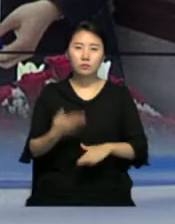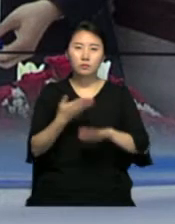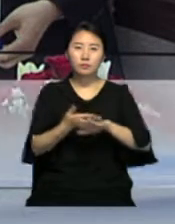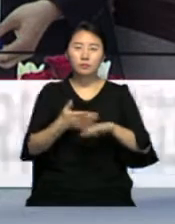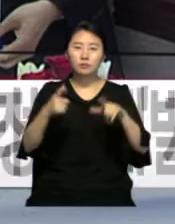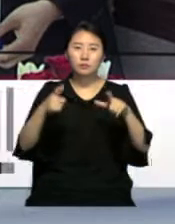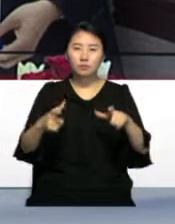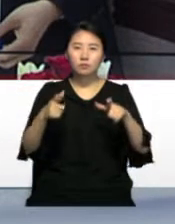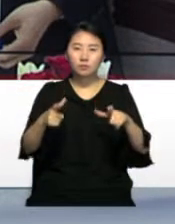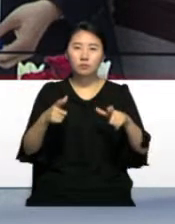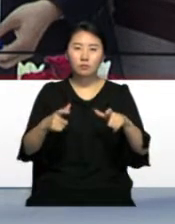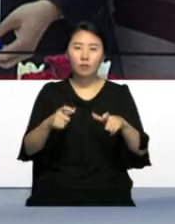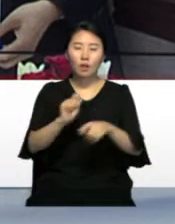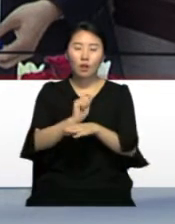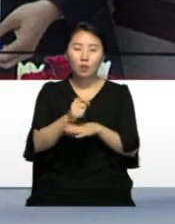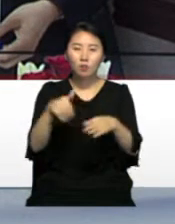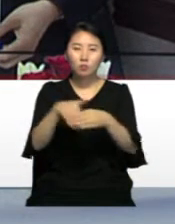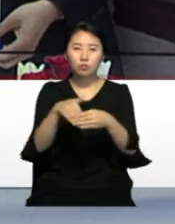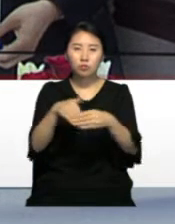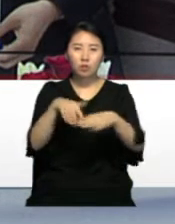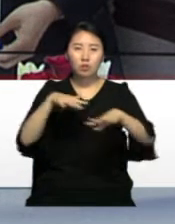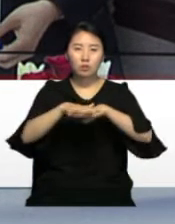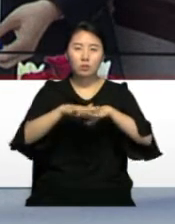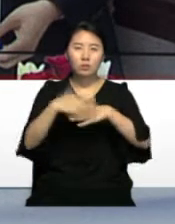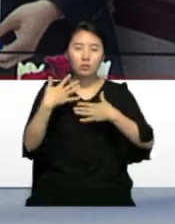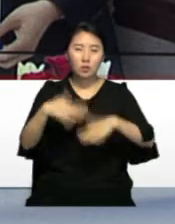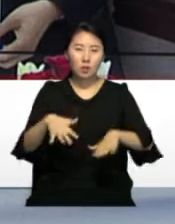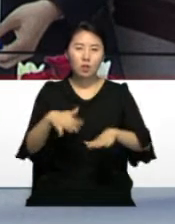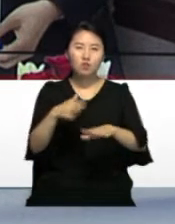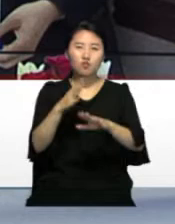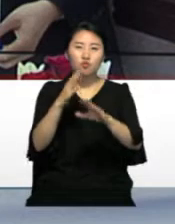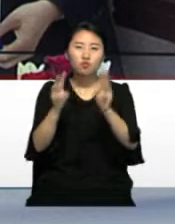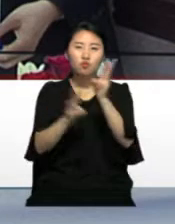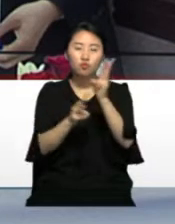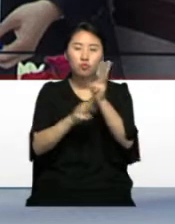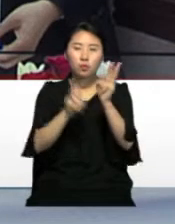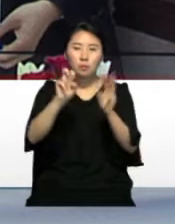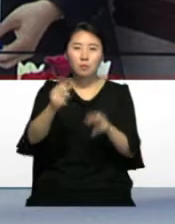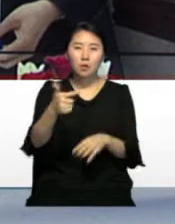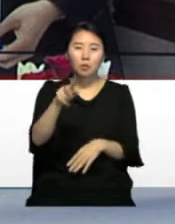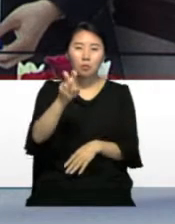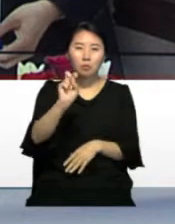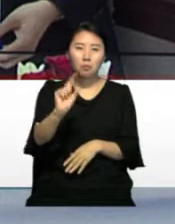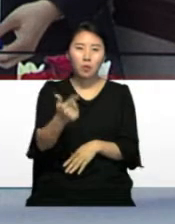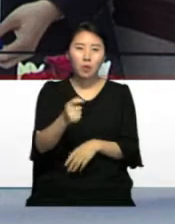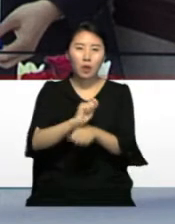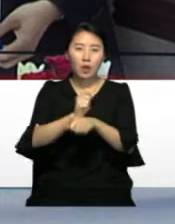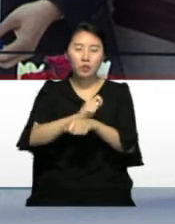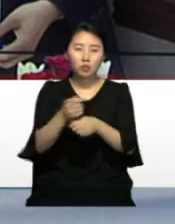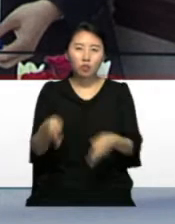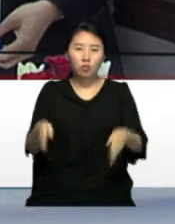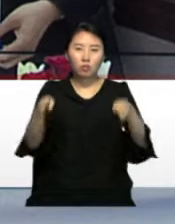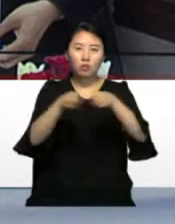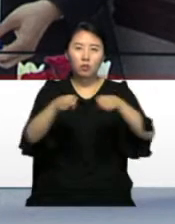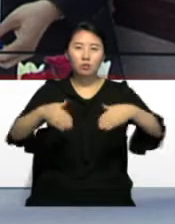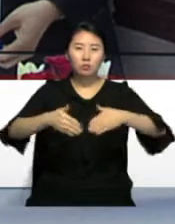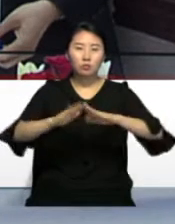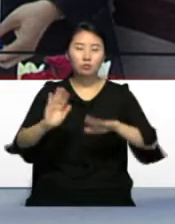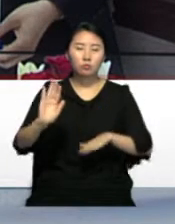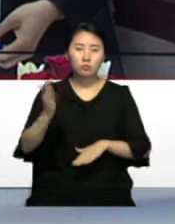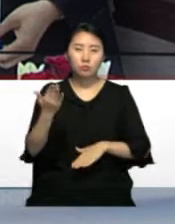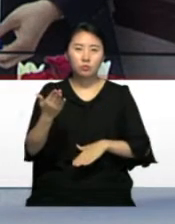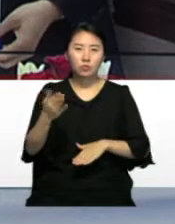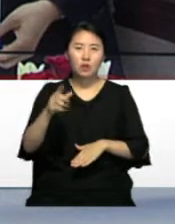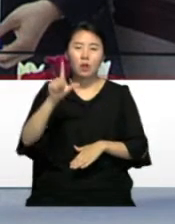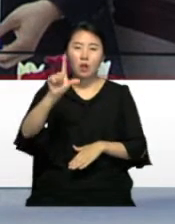타 지역에 비해 상대적으로 행정, 문화 인프라가 열악한 중랑구 면목동 일대 복합 행정타운이 들어설 예정입니다.